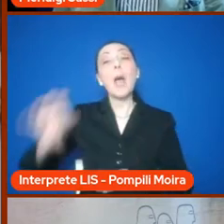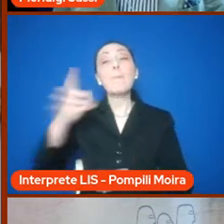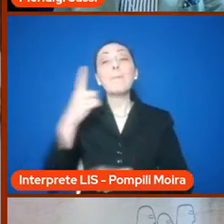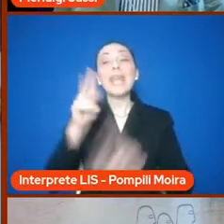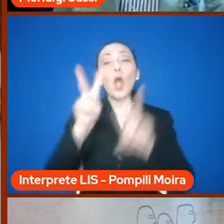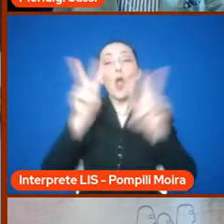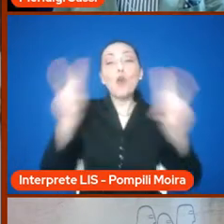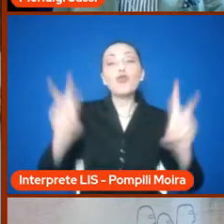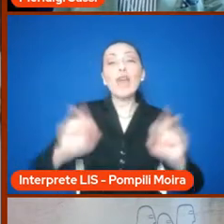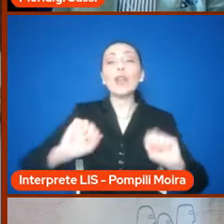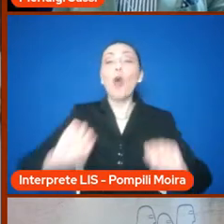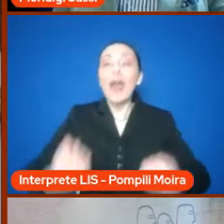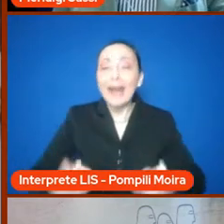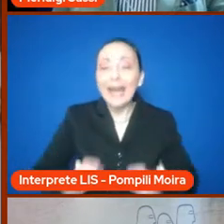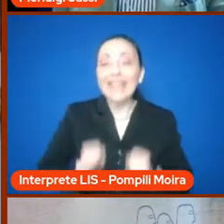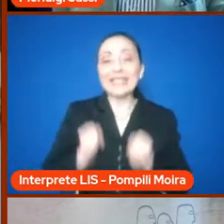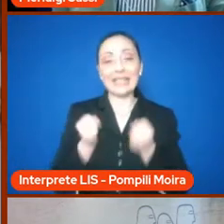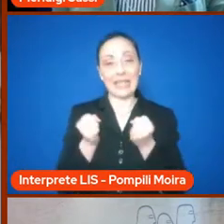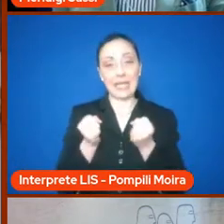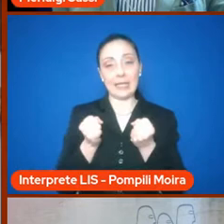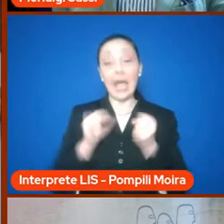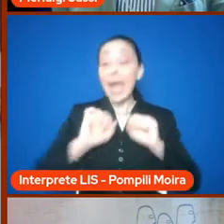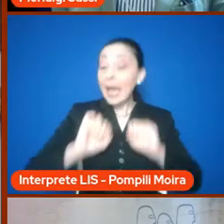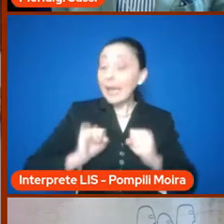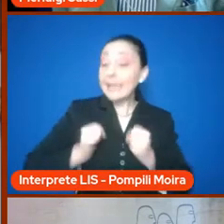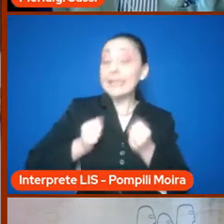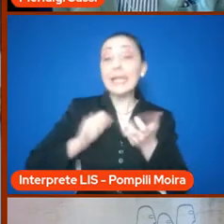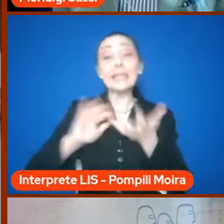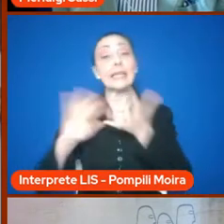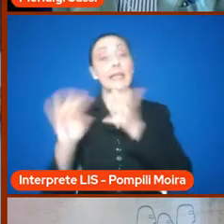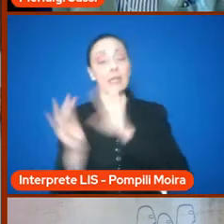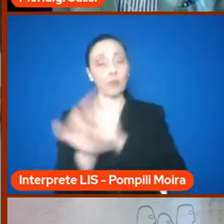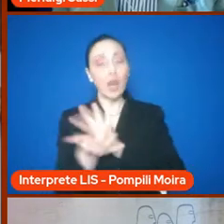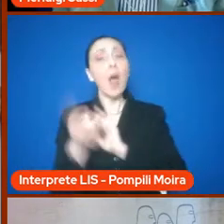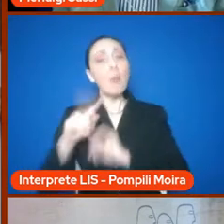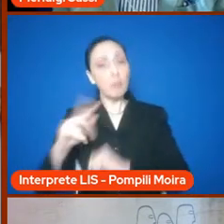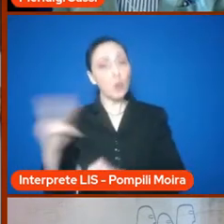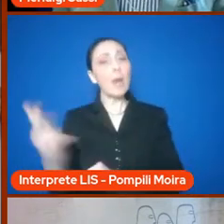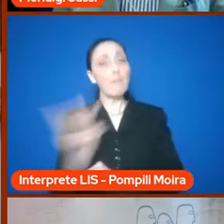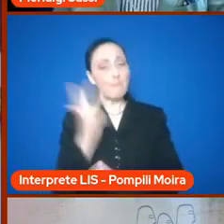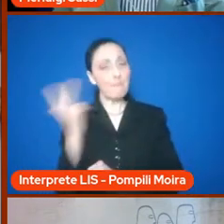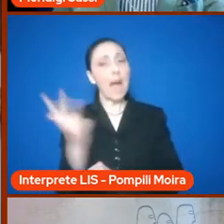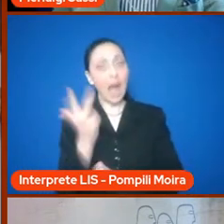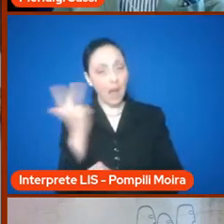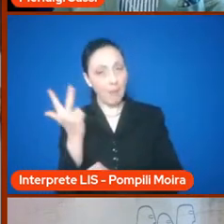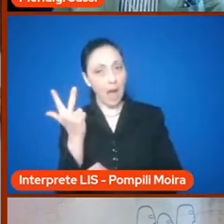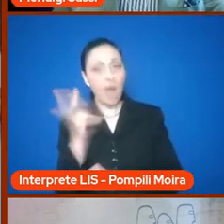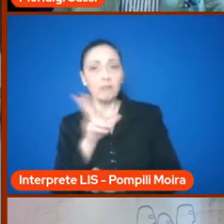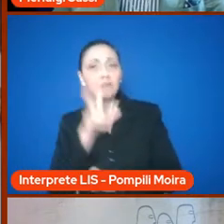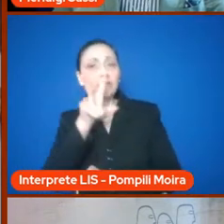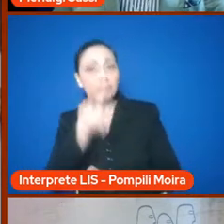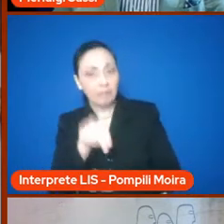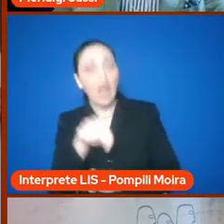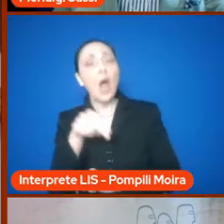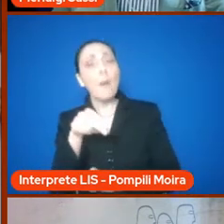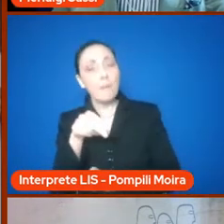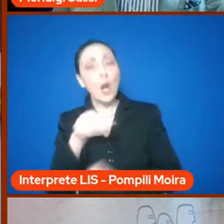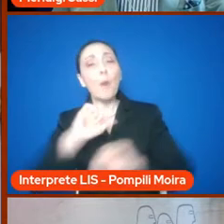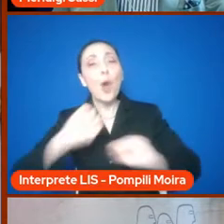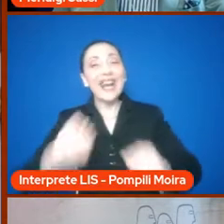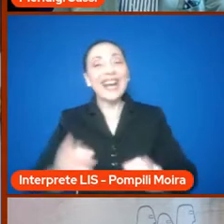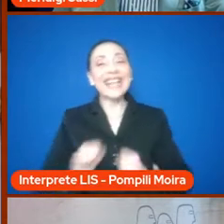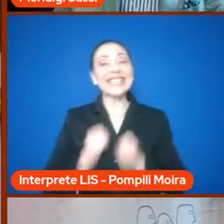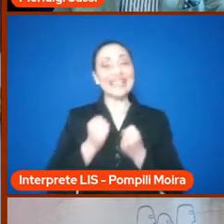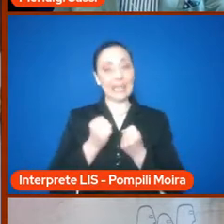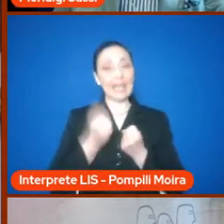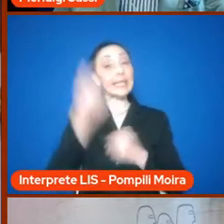e resilienza trasformativa. Ne ha parlato anche il Papa, ha usato il concetto di resilienza. Ma vedete, la resilienza è